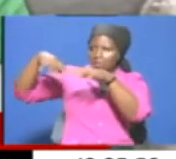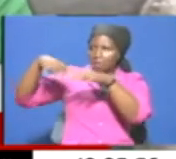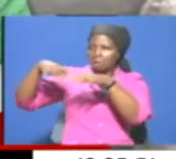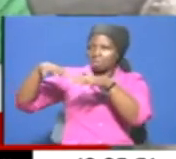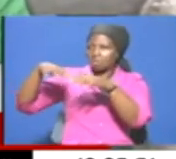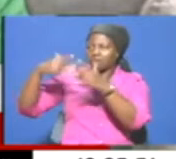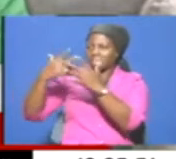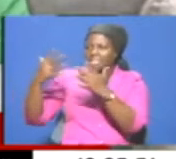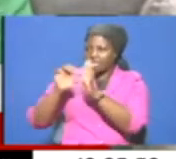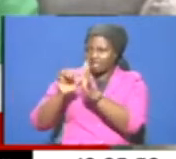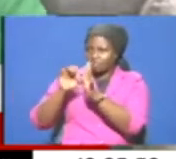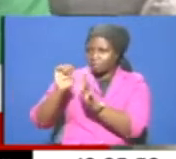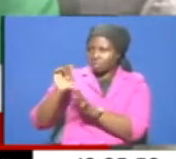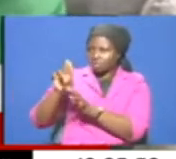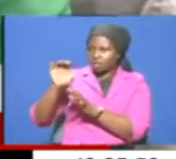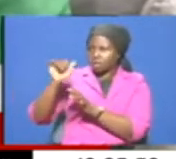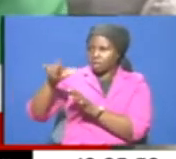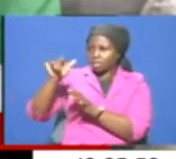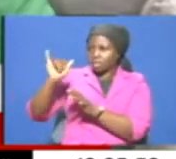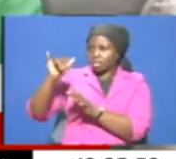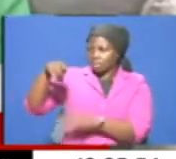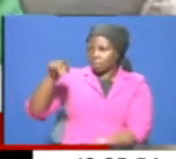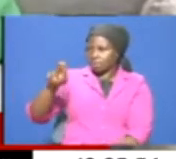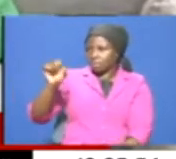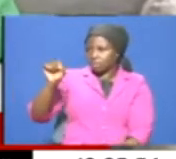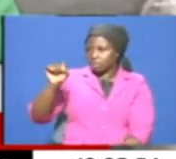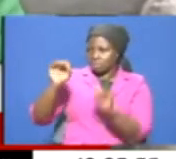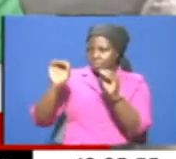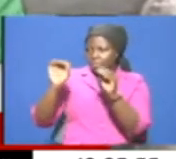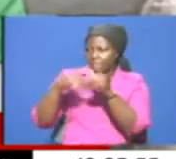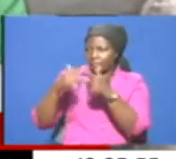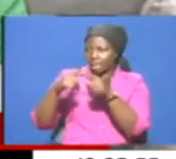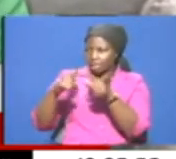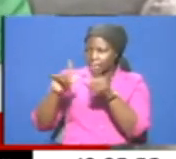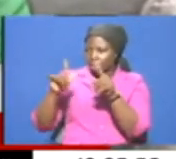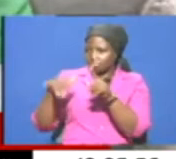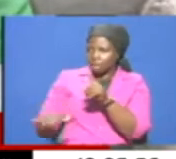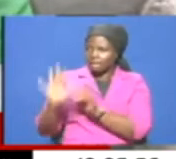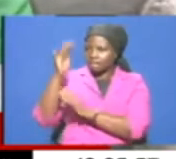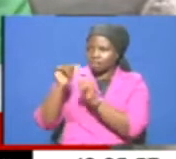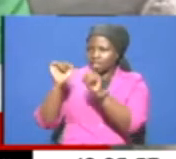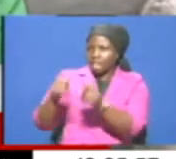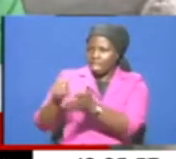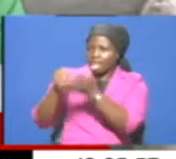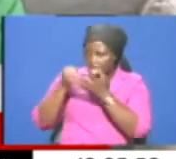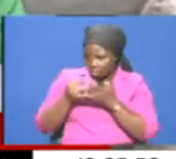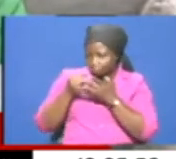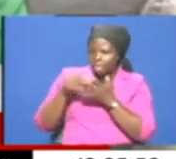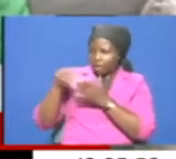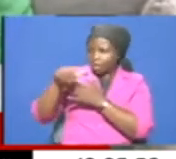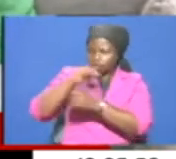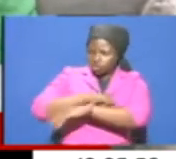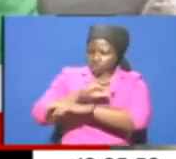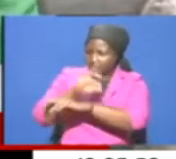eucalyptus. Tupande ile mti itamsaidia, imulipie fees na imulipie awe matumishi yake